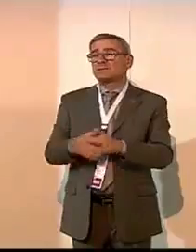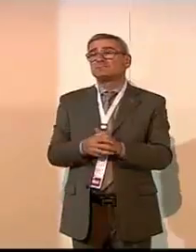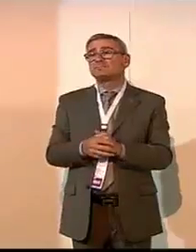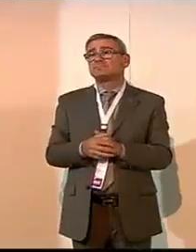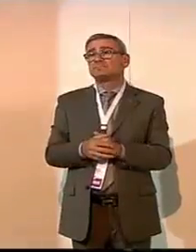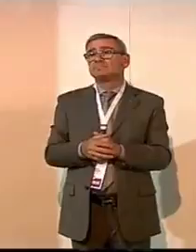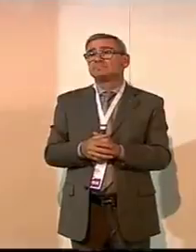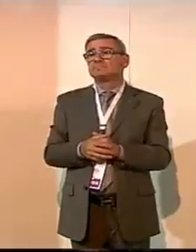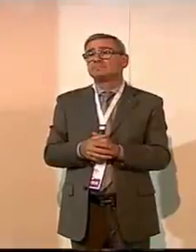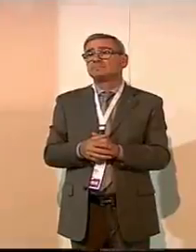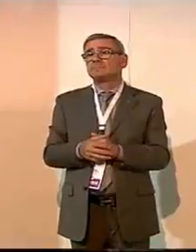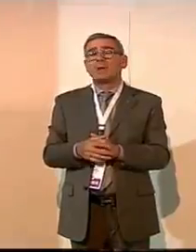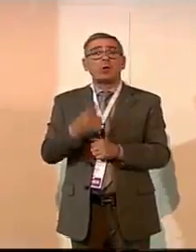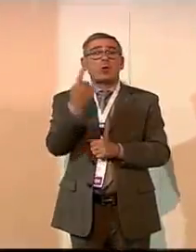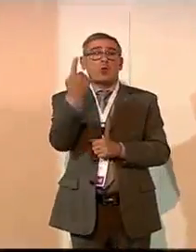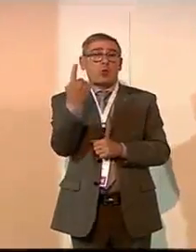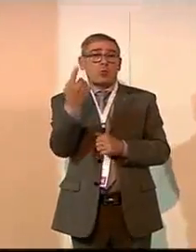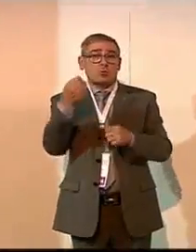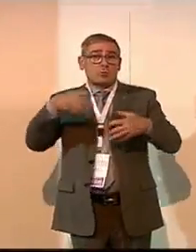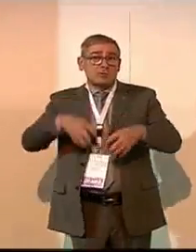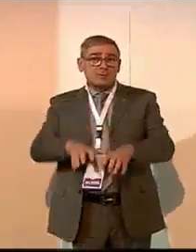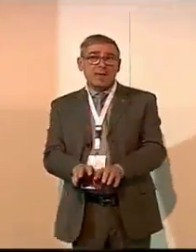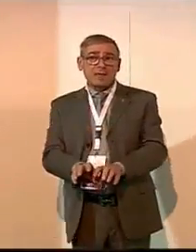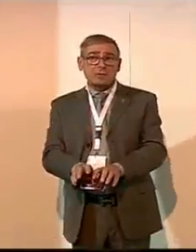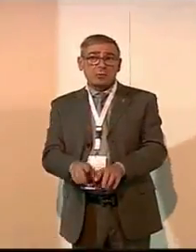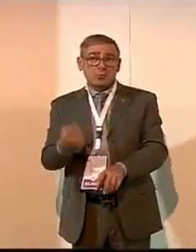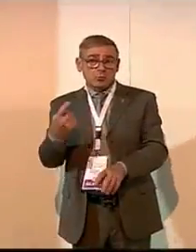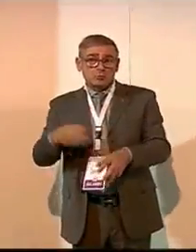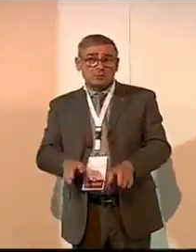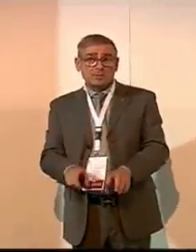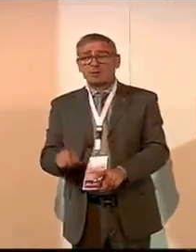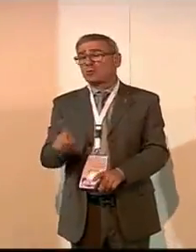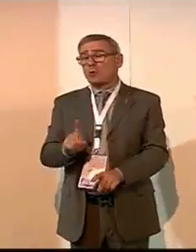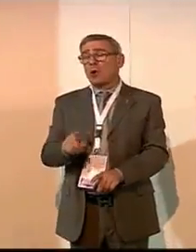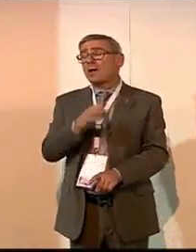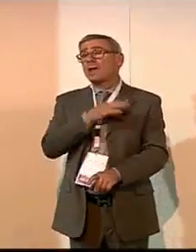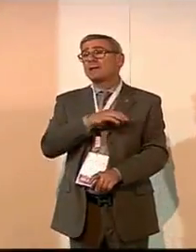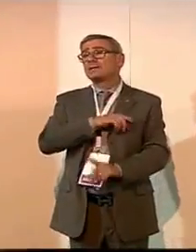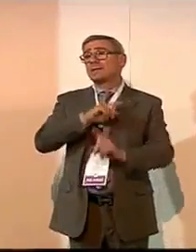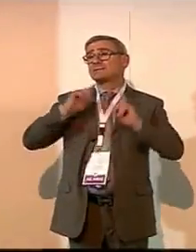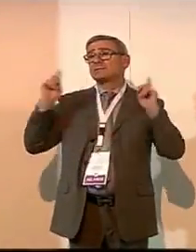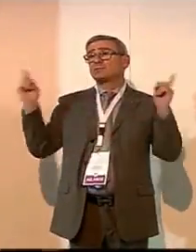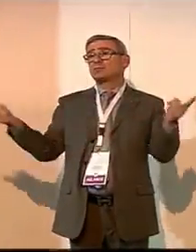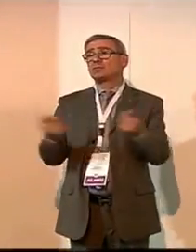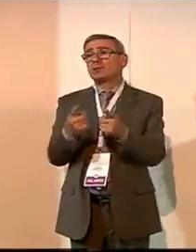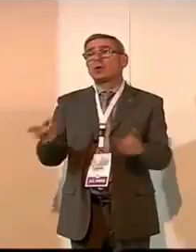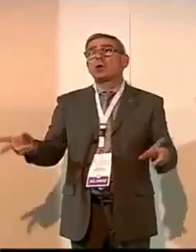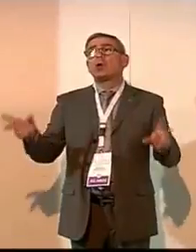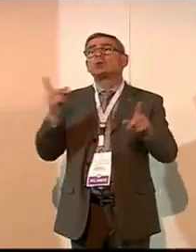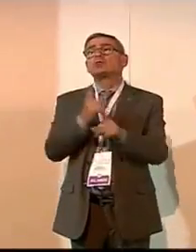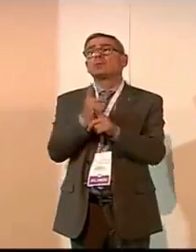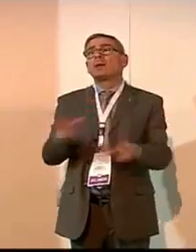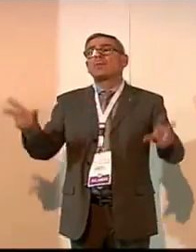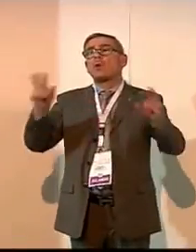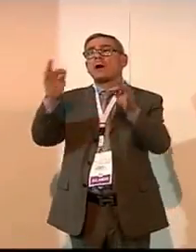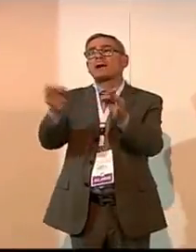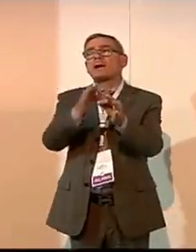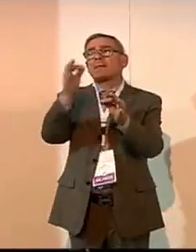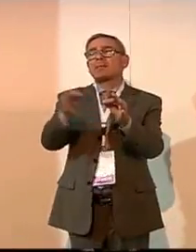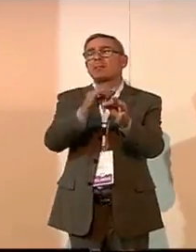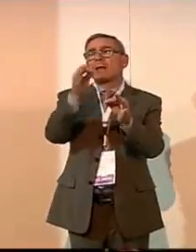pensi uno di meno perché qualcosa che riguarda tutti noi bisogna ricucire bisogna rammentare